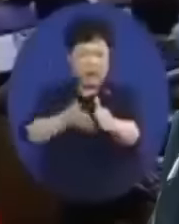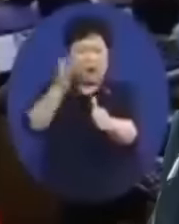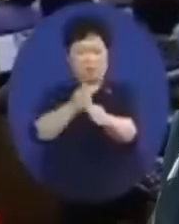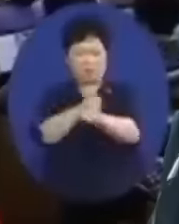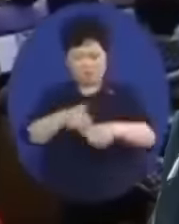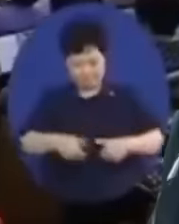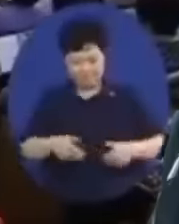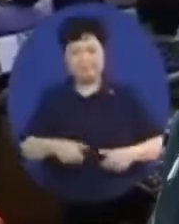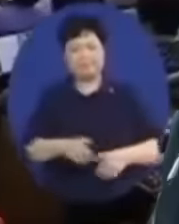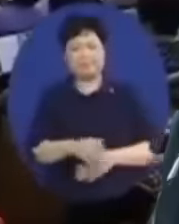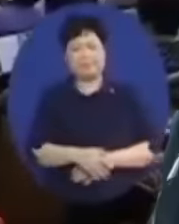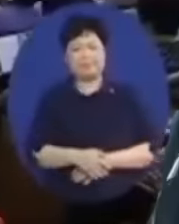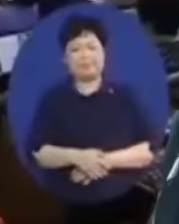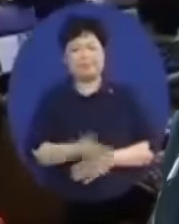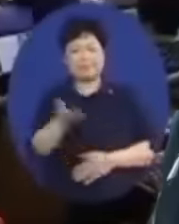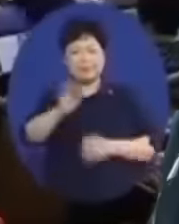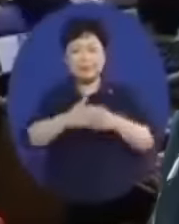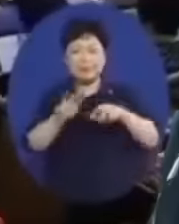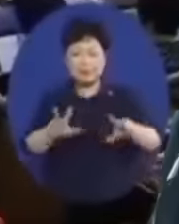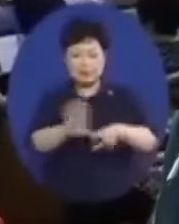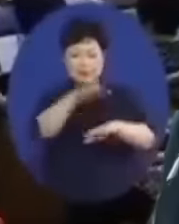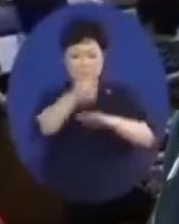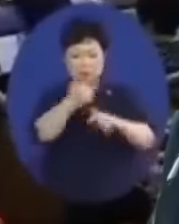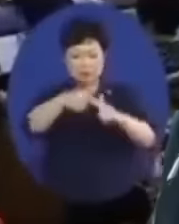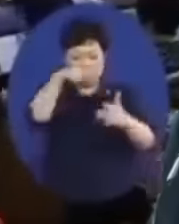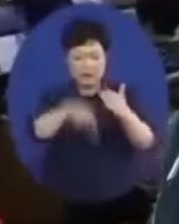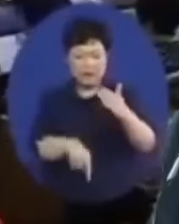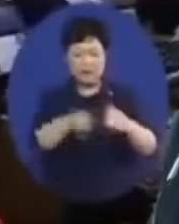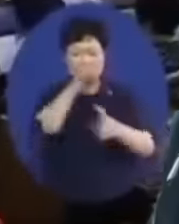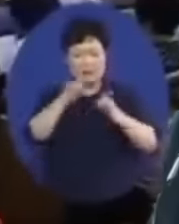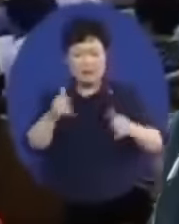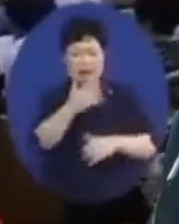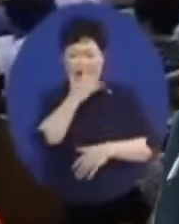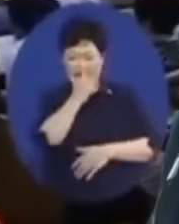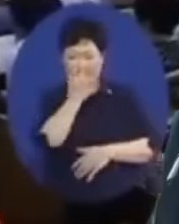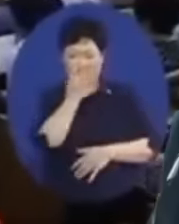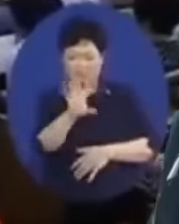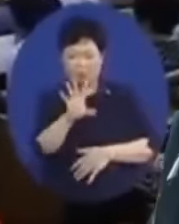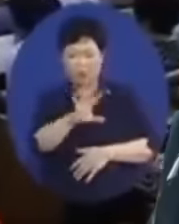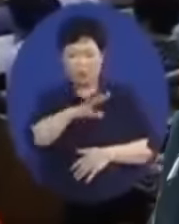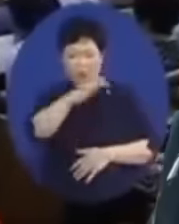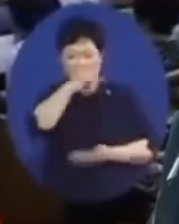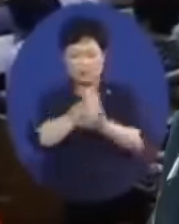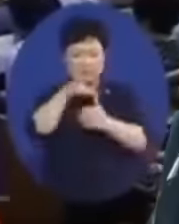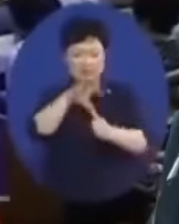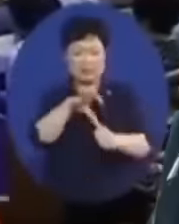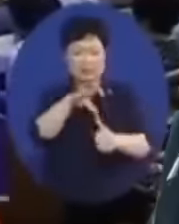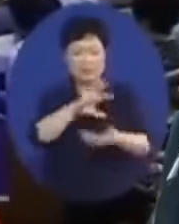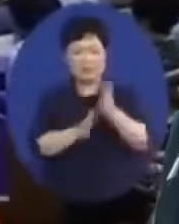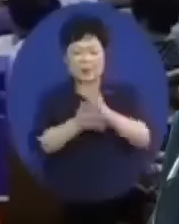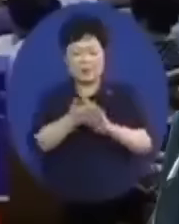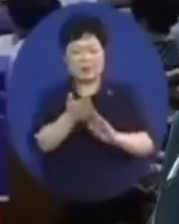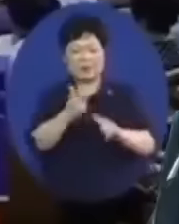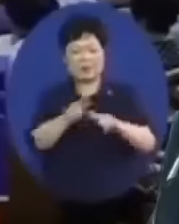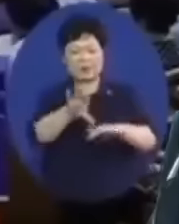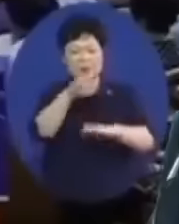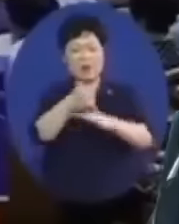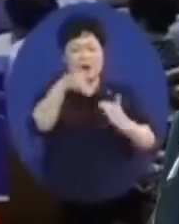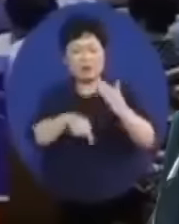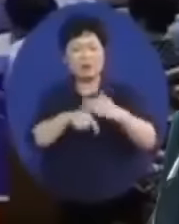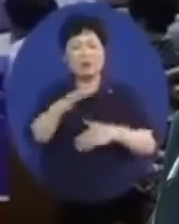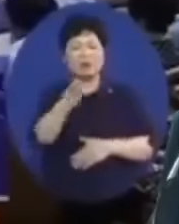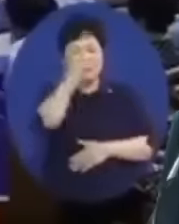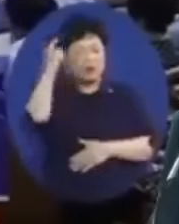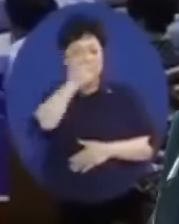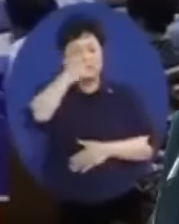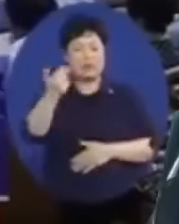것입니다. 그러므로 이제 그리스도 예수 안에 있는 자에게는 결코 정죄함이 없나니 이는 그리스도 예수 안에 있는 성령의 생명의